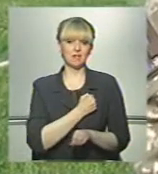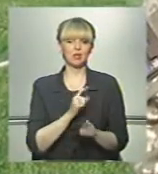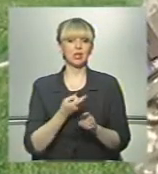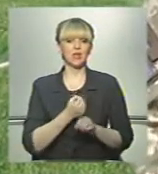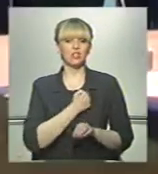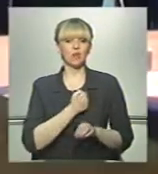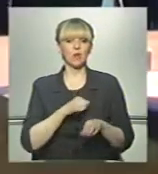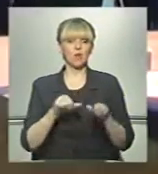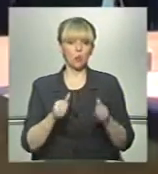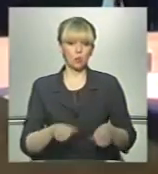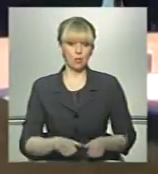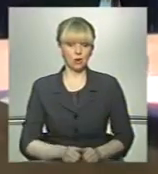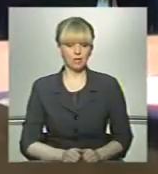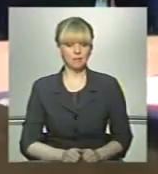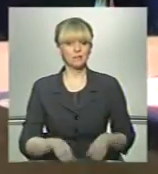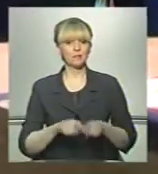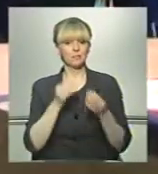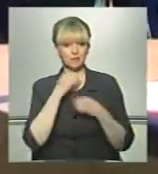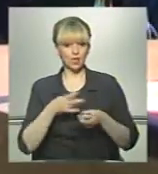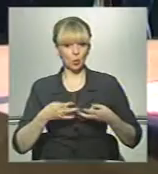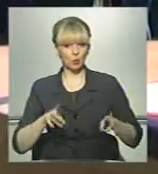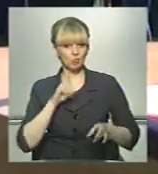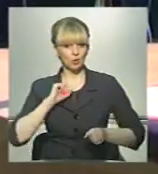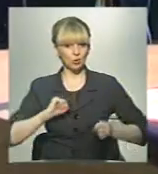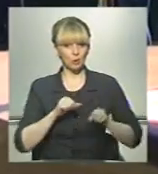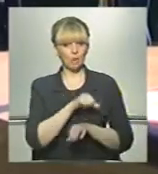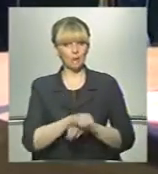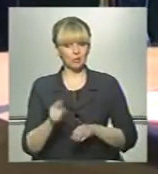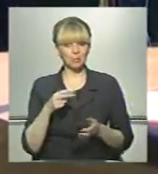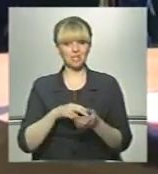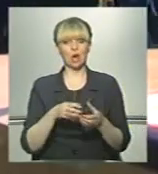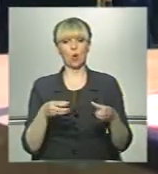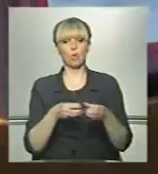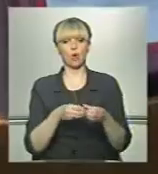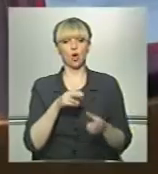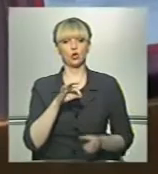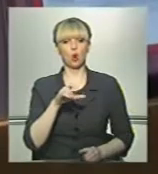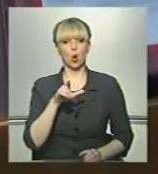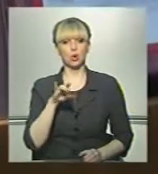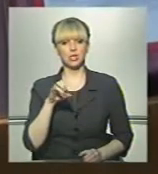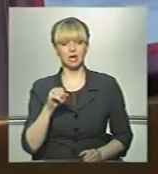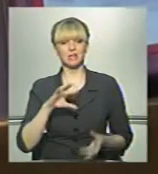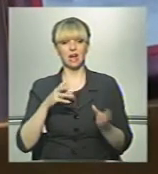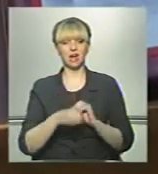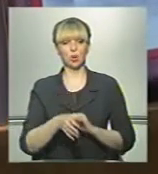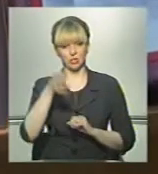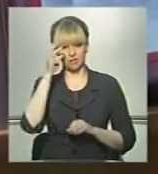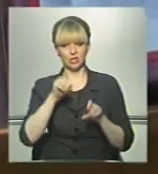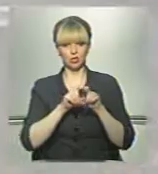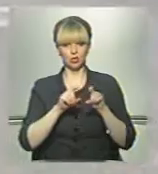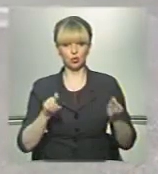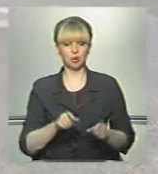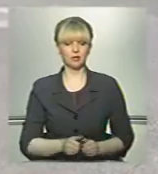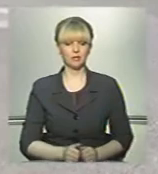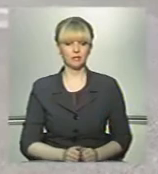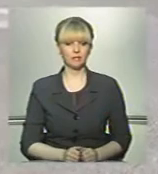військове формування. Відтак, кращим клубом юних друзів-прикордонників стала команда «Дозор» Тарасівської загальноосвітньої школи. Вікторія